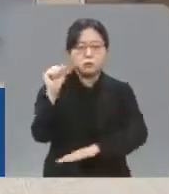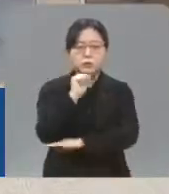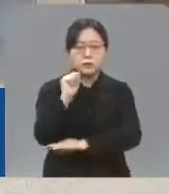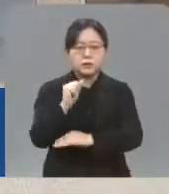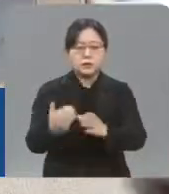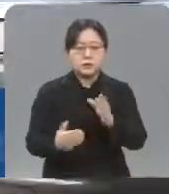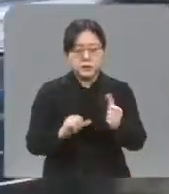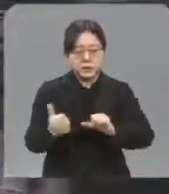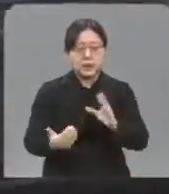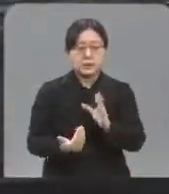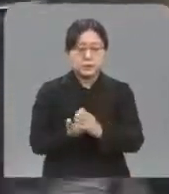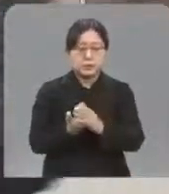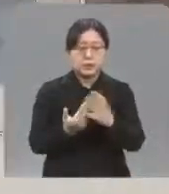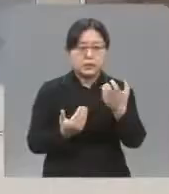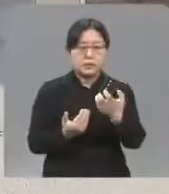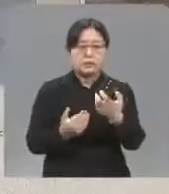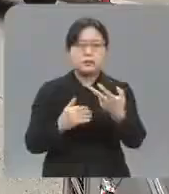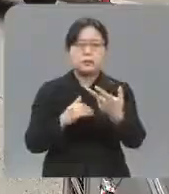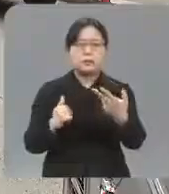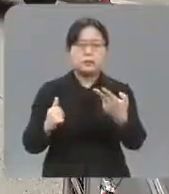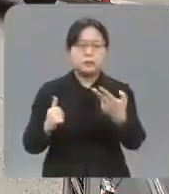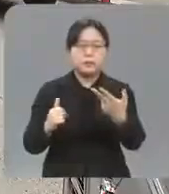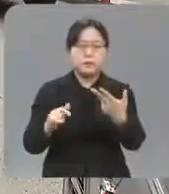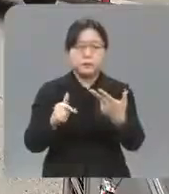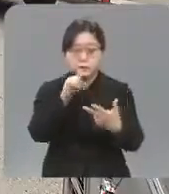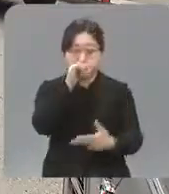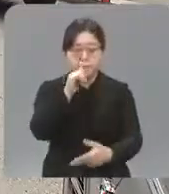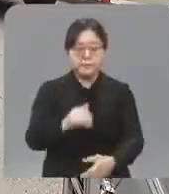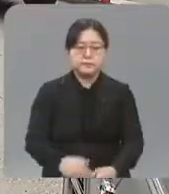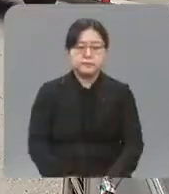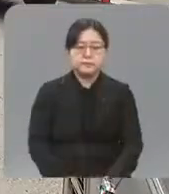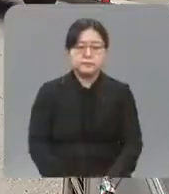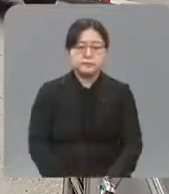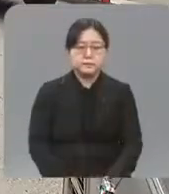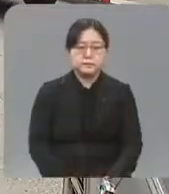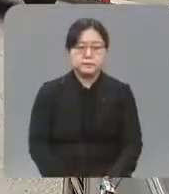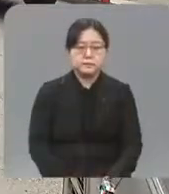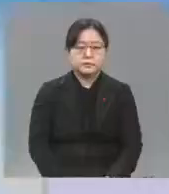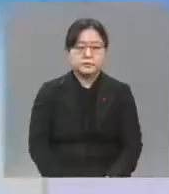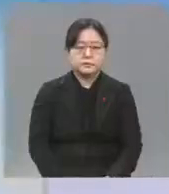인한 사망 사건은 87명으로 나타났습니다.